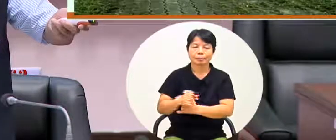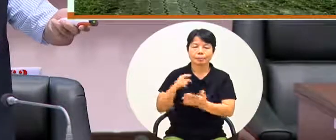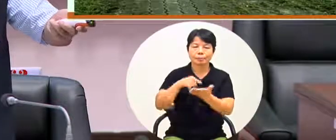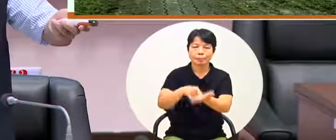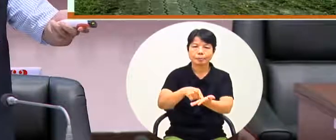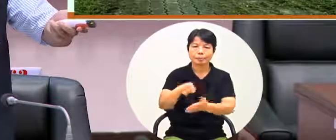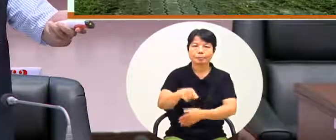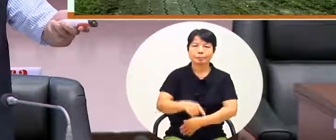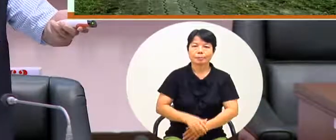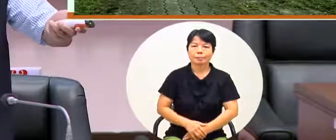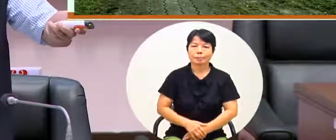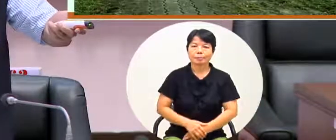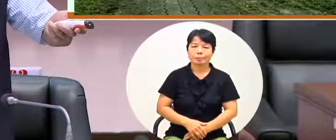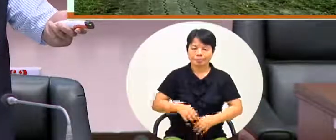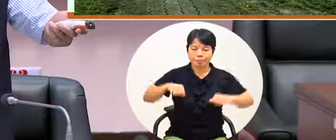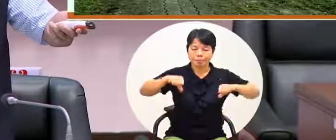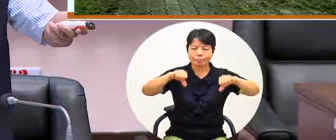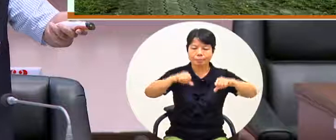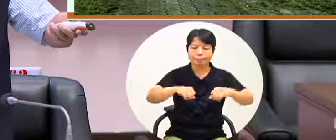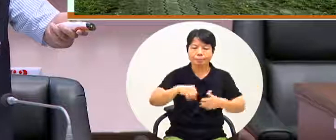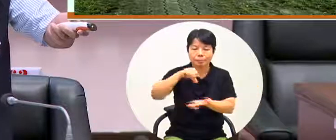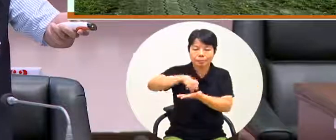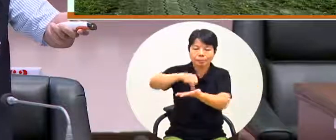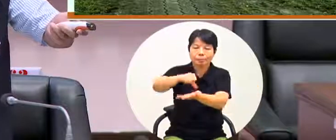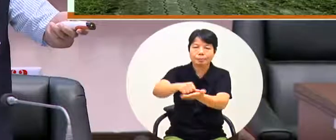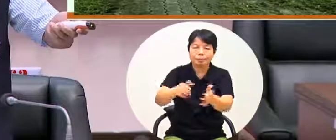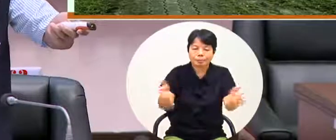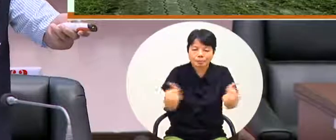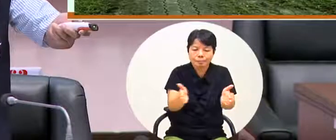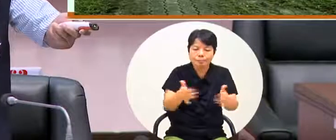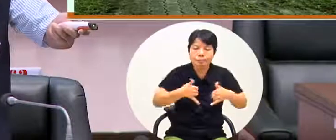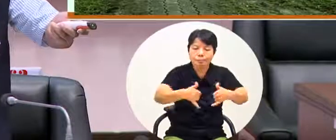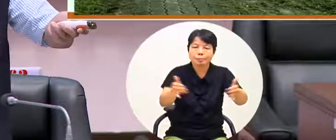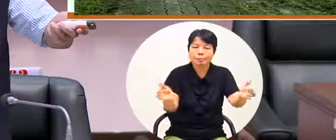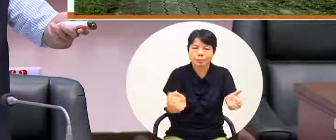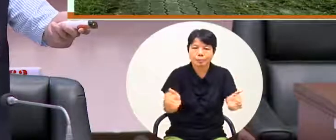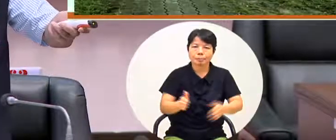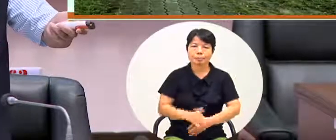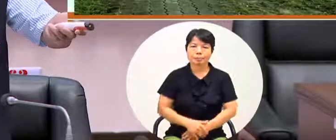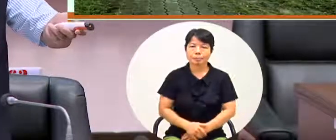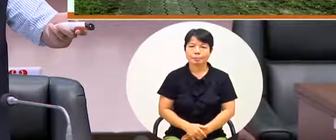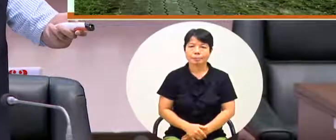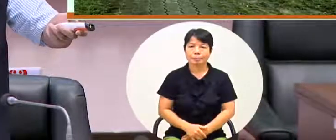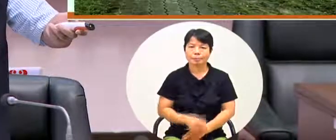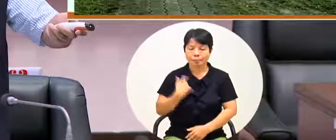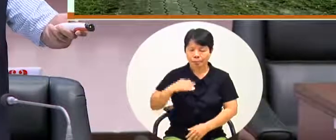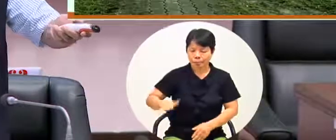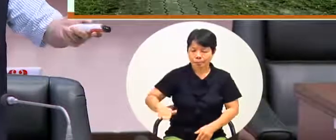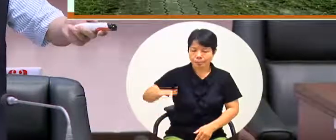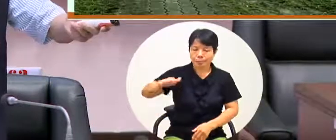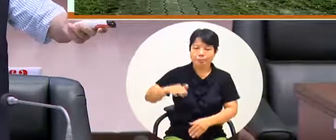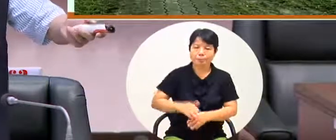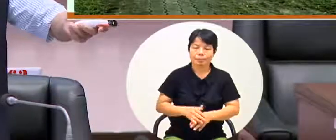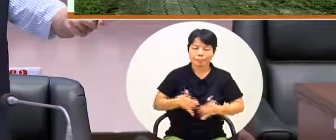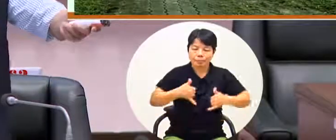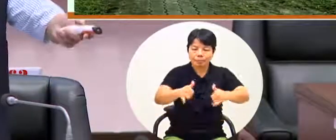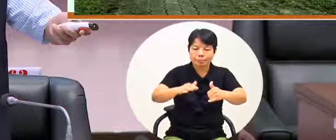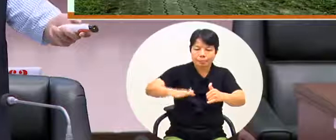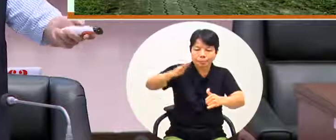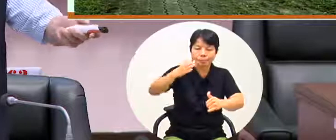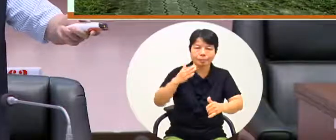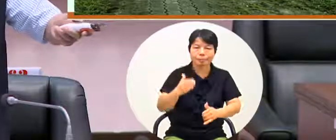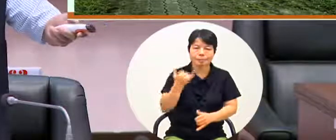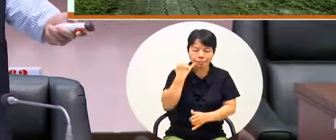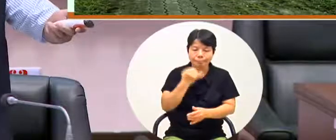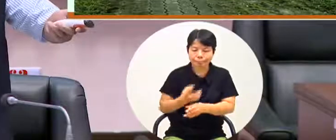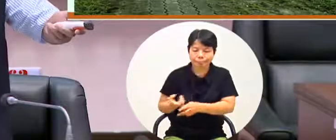这拢应该是 AA 啊，啊，得征一个无遐悬吼，啊，征收一个，得足会足清气，啊，这边啊杂草